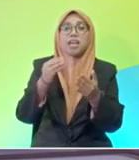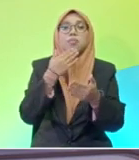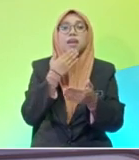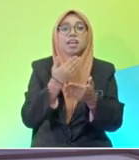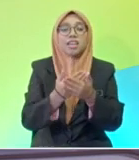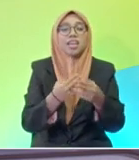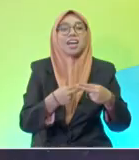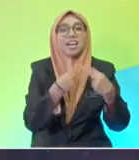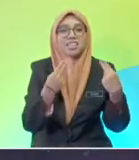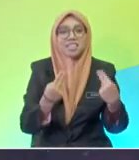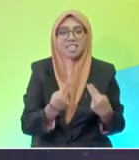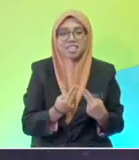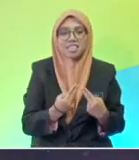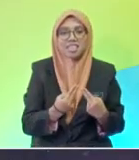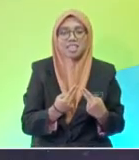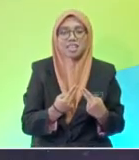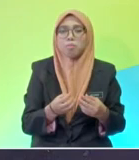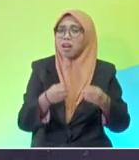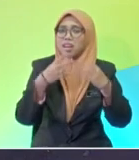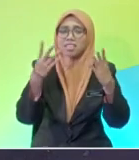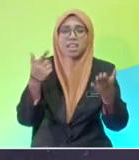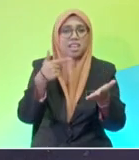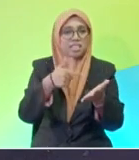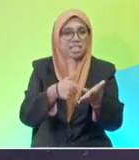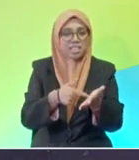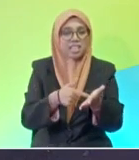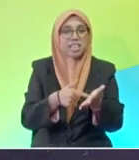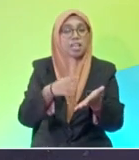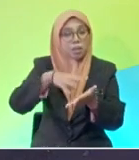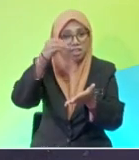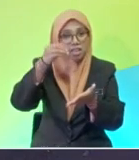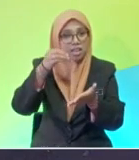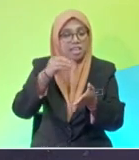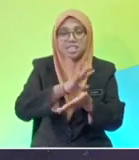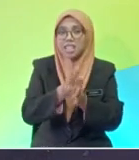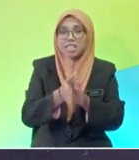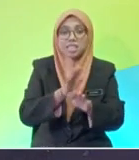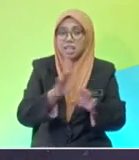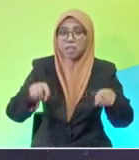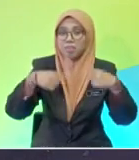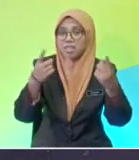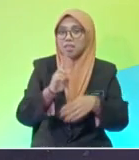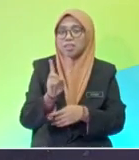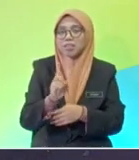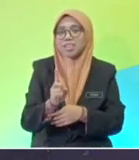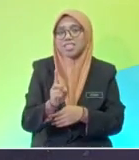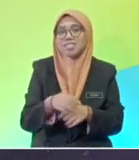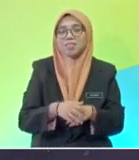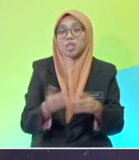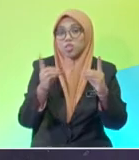hatiku jadi banyak lagi yang kita lepas ini jadi murid-murid jangan kemana-mana kita kembali